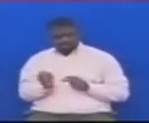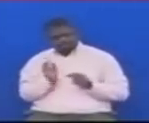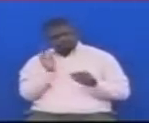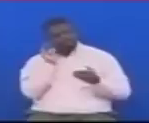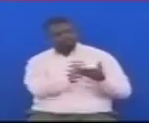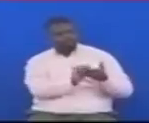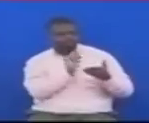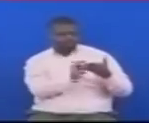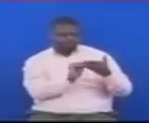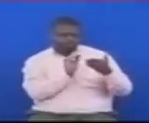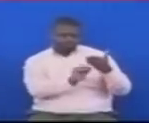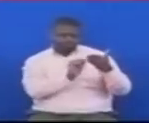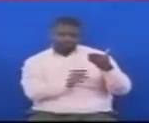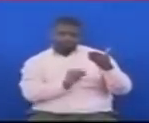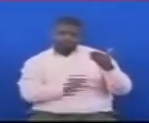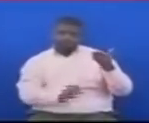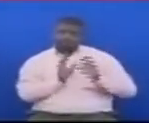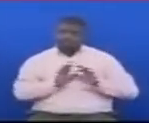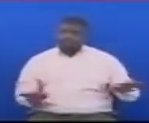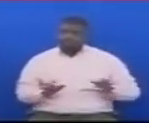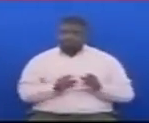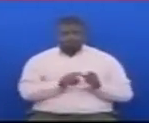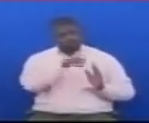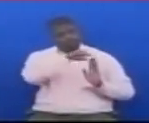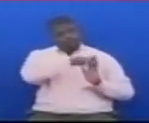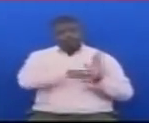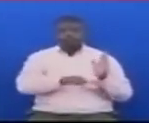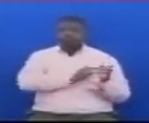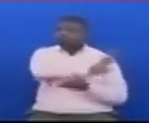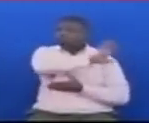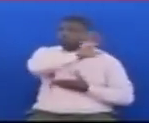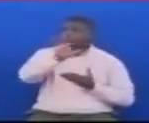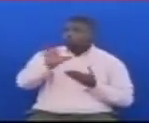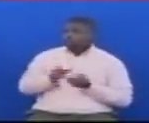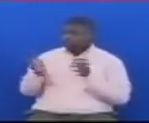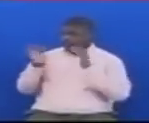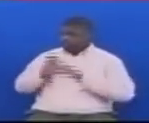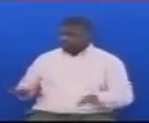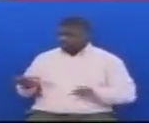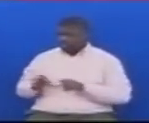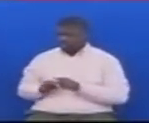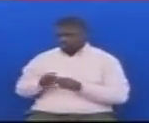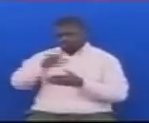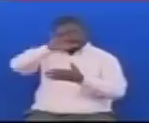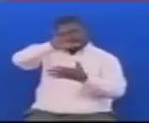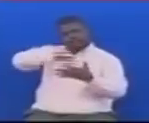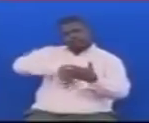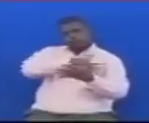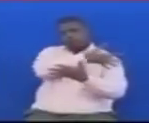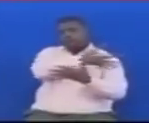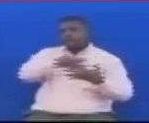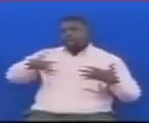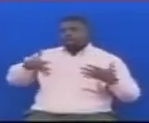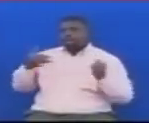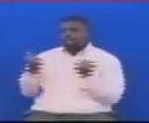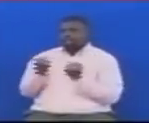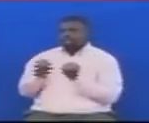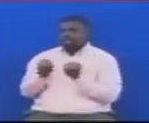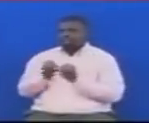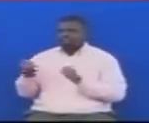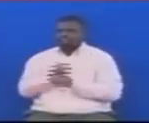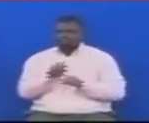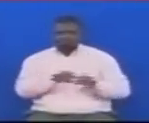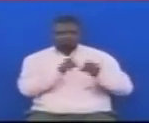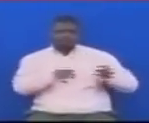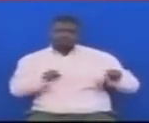naibu spika, baada ya taratibu zote hizo kukamilika, limetengenezwa jadwali ambalo ndio linaipelekea mahakama